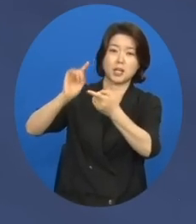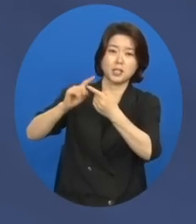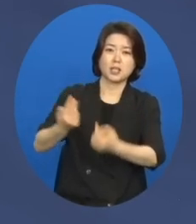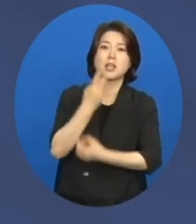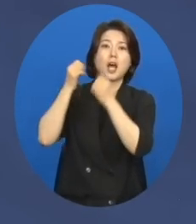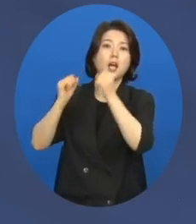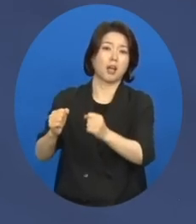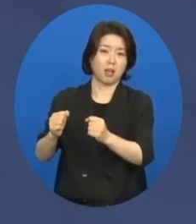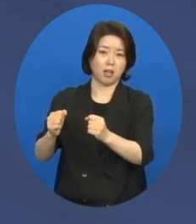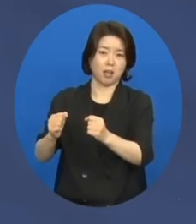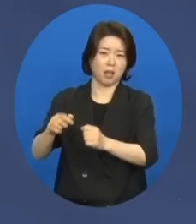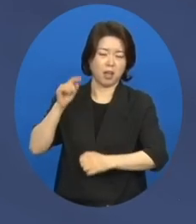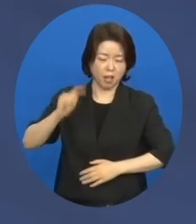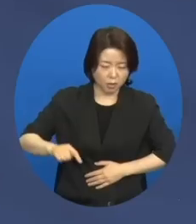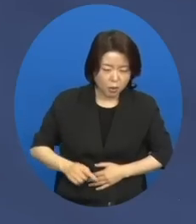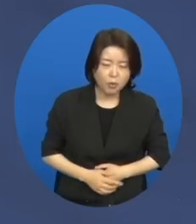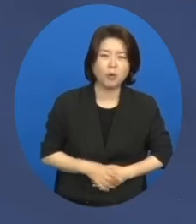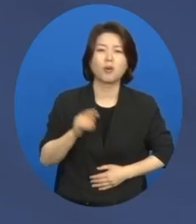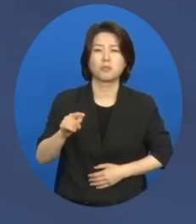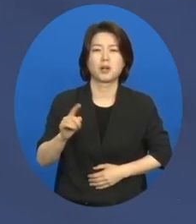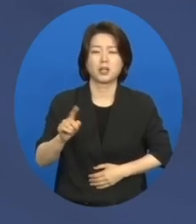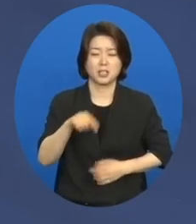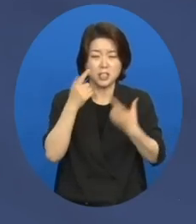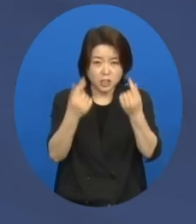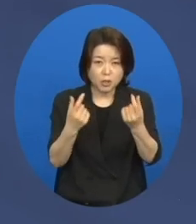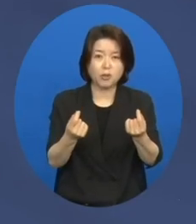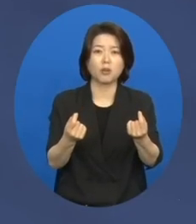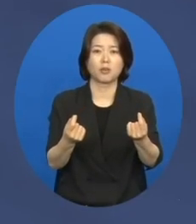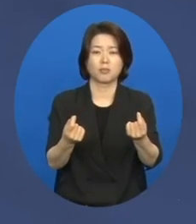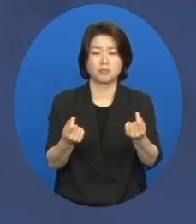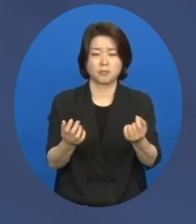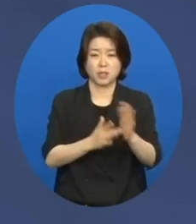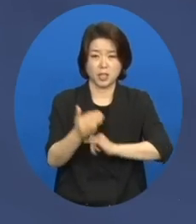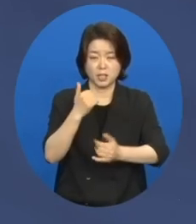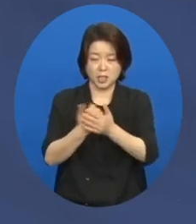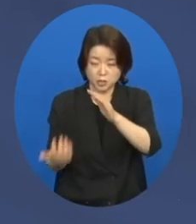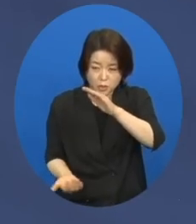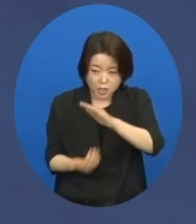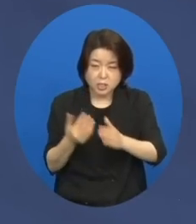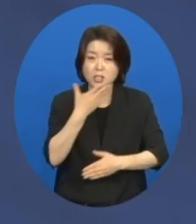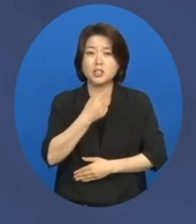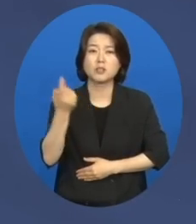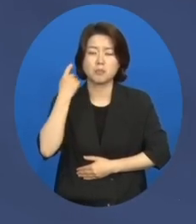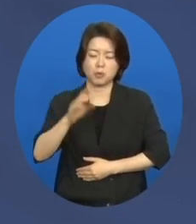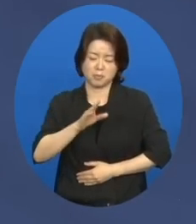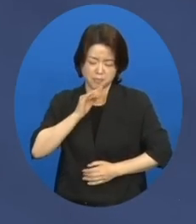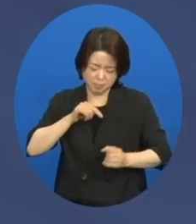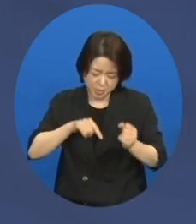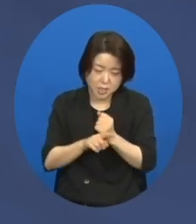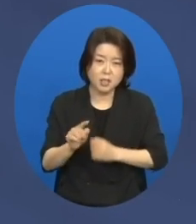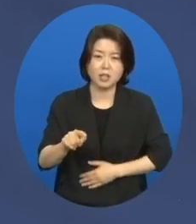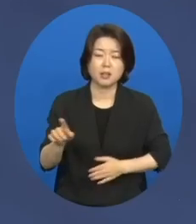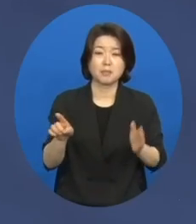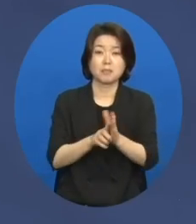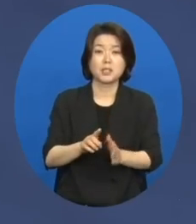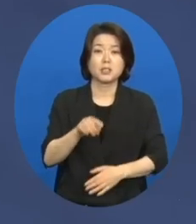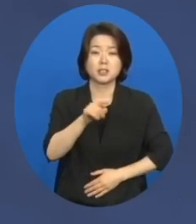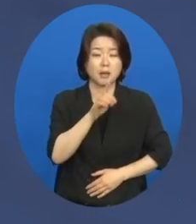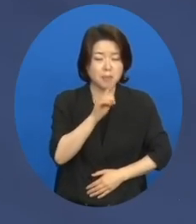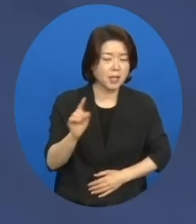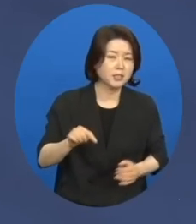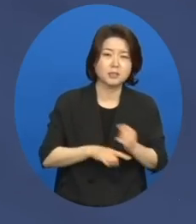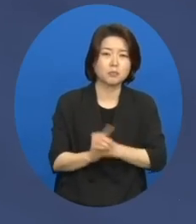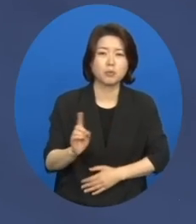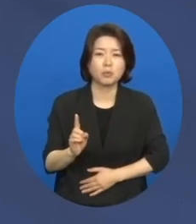살아계심이니 그러므로 이와 같이 예수가 이루신 이 복음의 이 진리를 믿는다는 말은 무슨 말인고